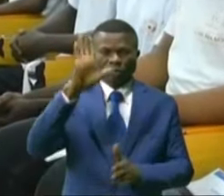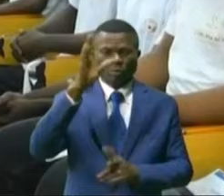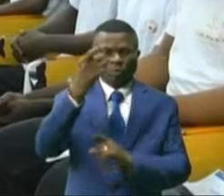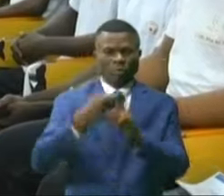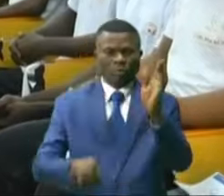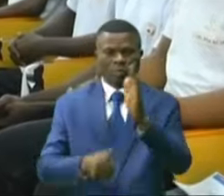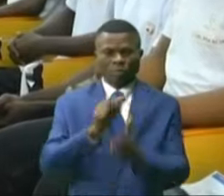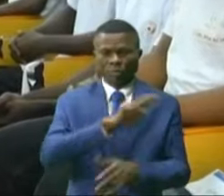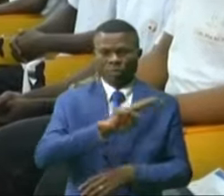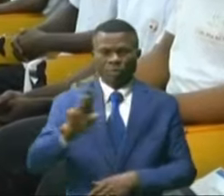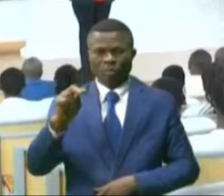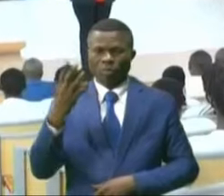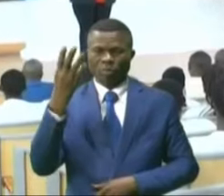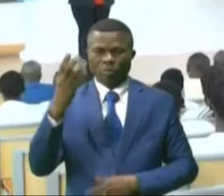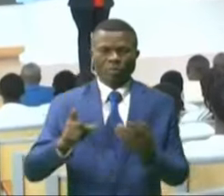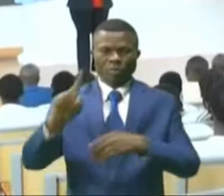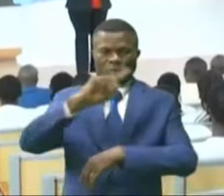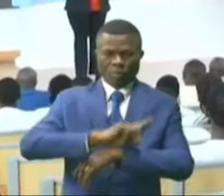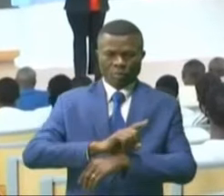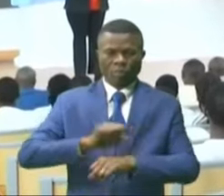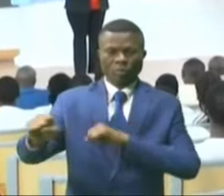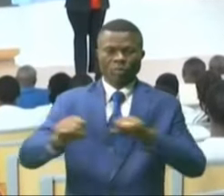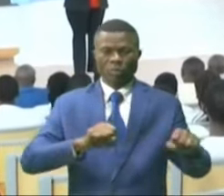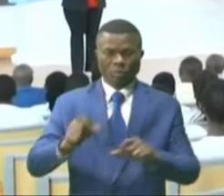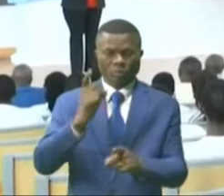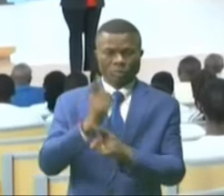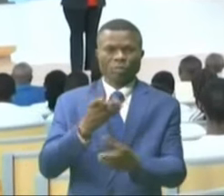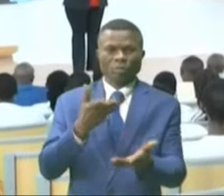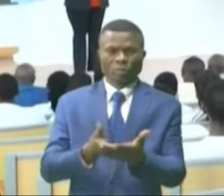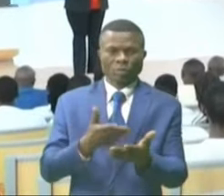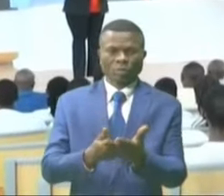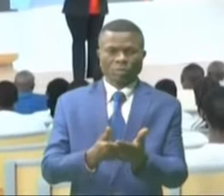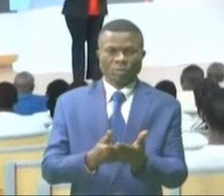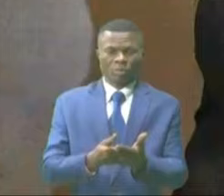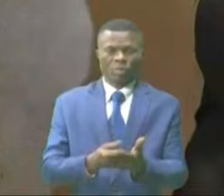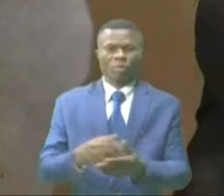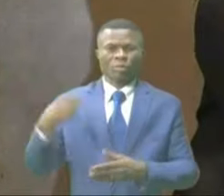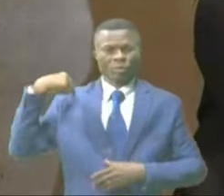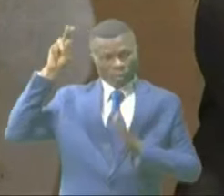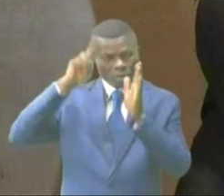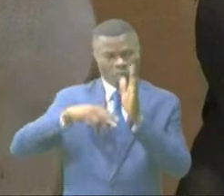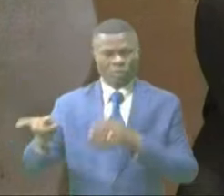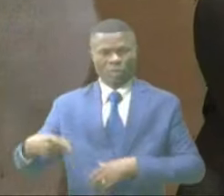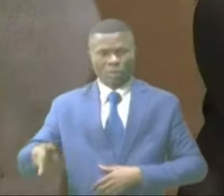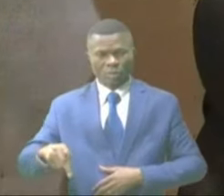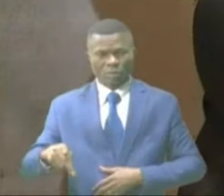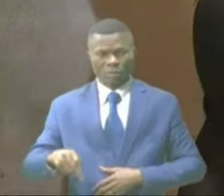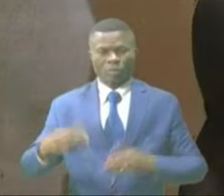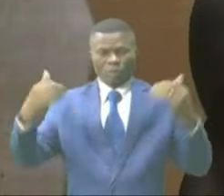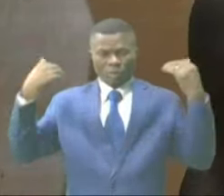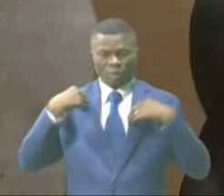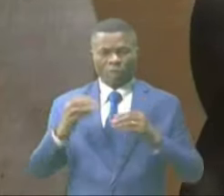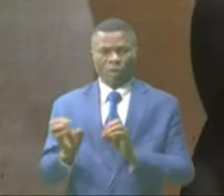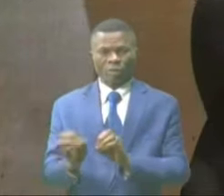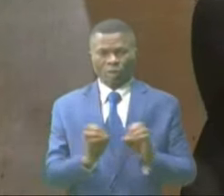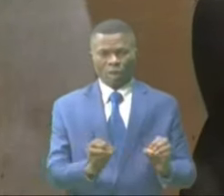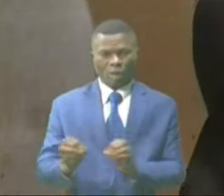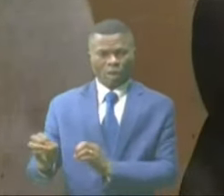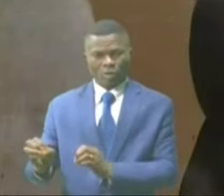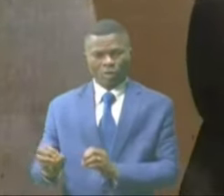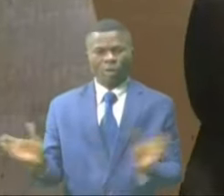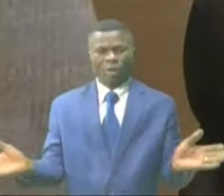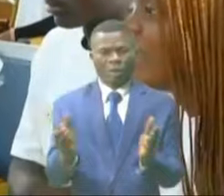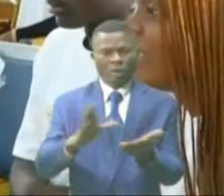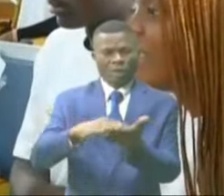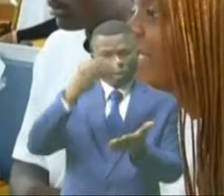2023, journée prévue pour l'épreuve proprement dite, l'avenant de province, marraine de l'organisation, a tenu à encourager les